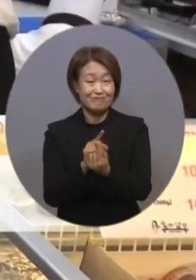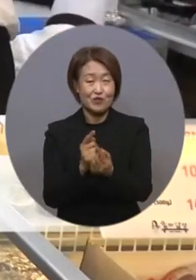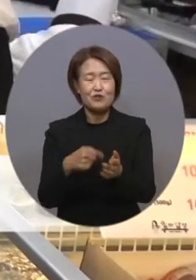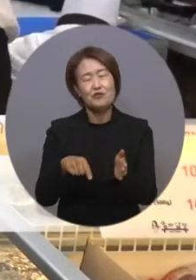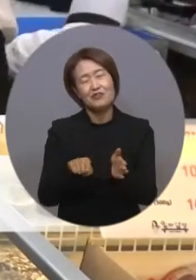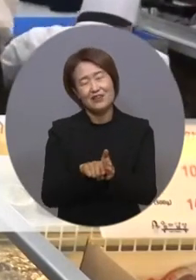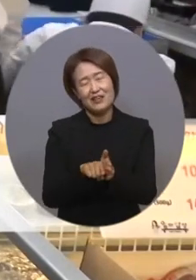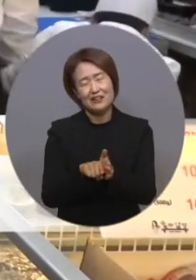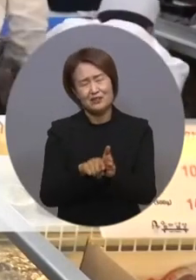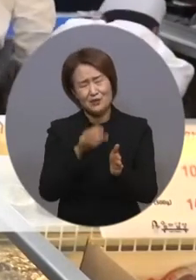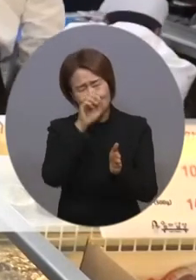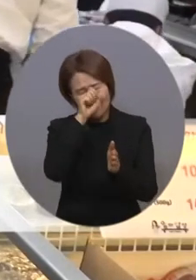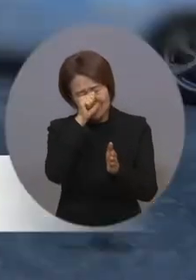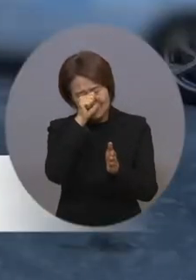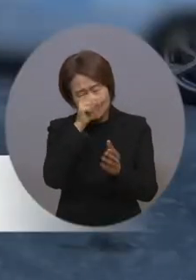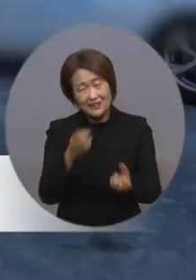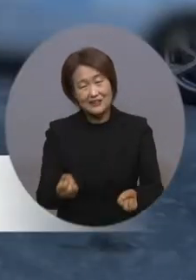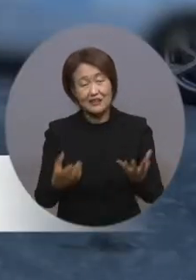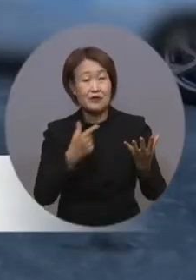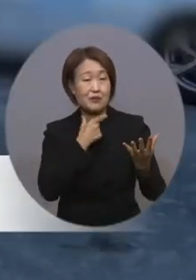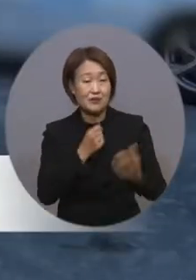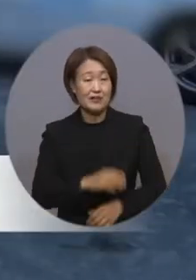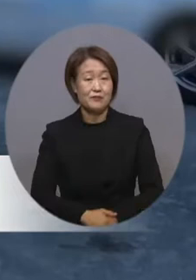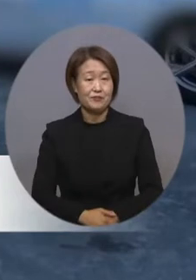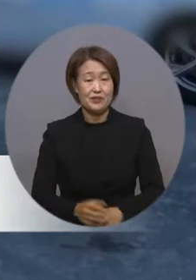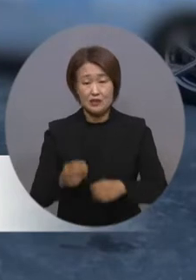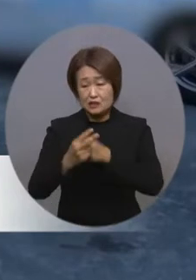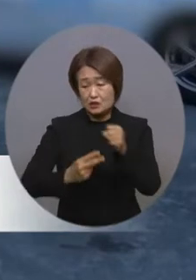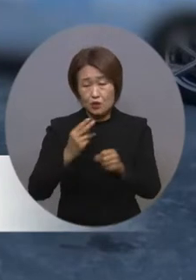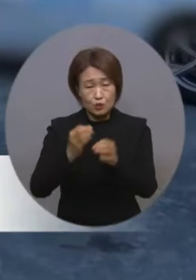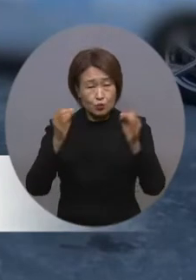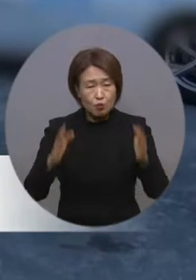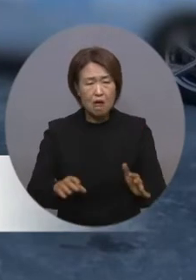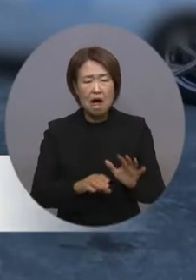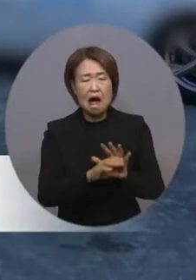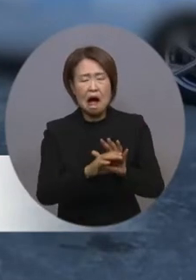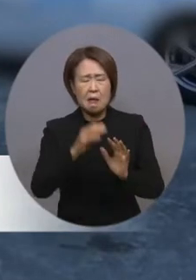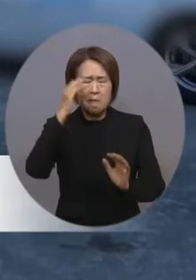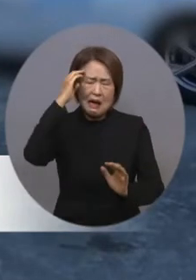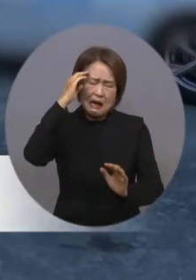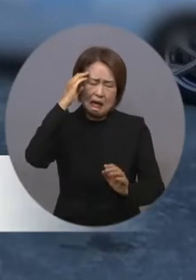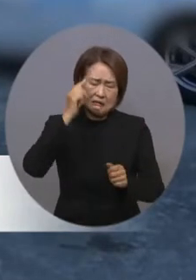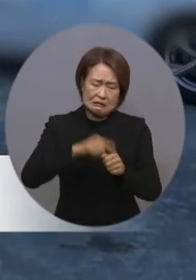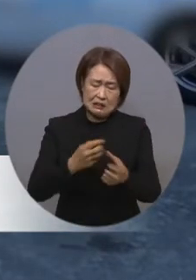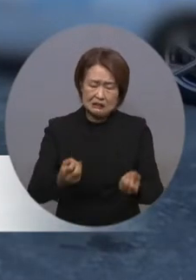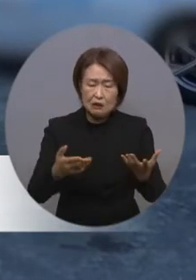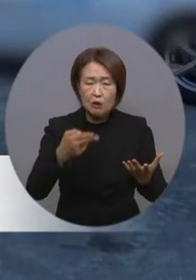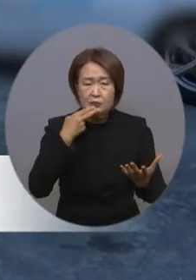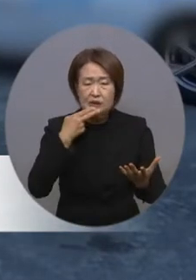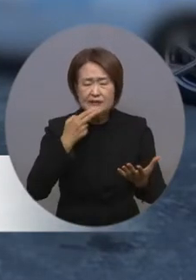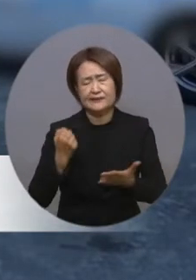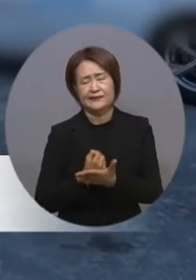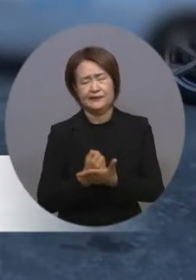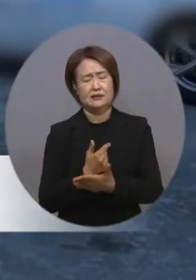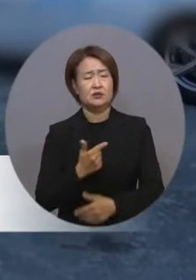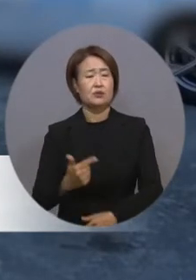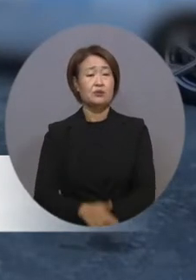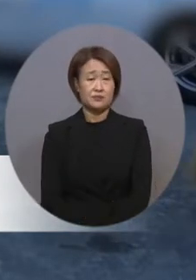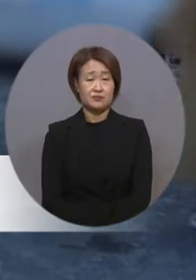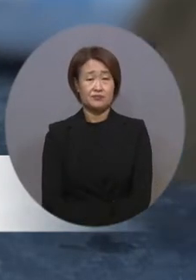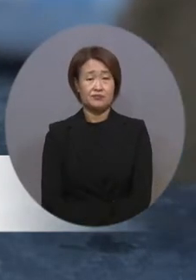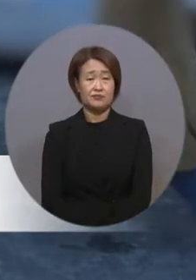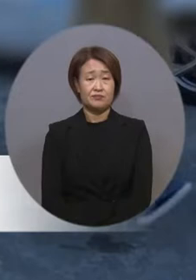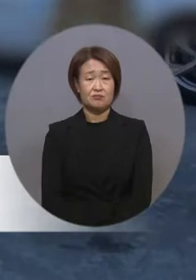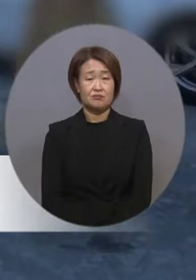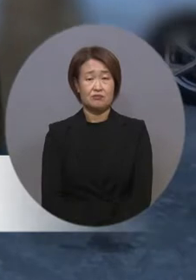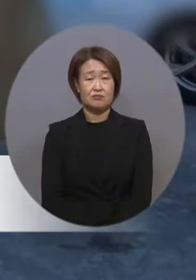자리가 되었으면 하는 바람입니다. 2년 동안 코로나 상황으로 행사를 개최하지 못해서 많이 아쉬웠었는데요. 그동안 도민들도